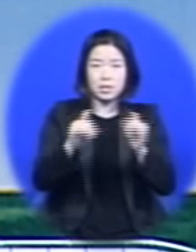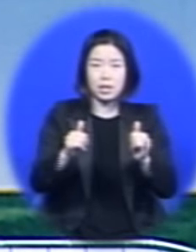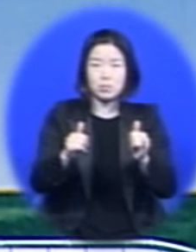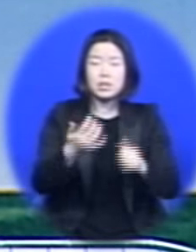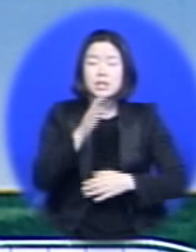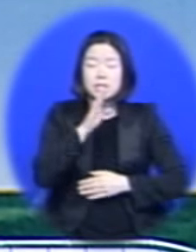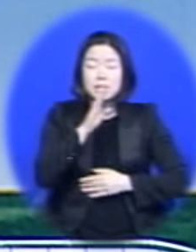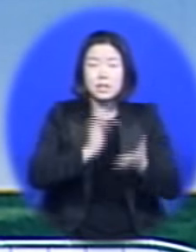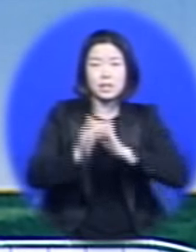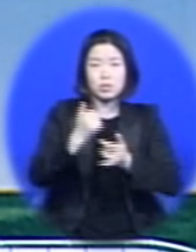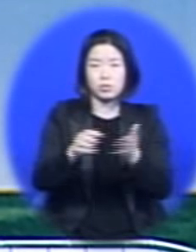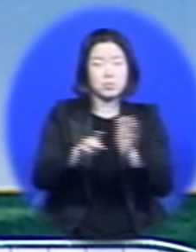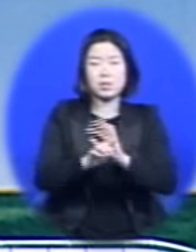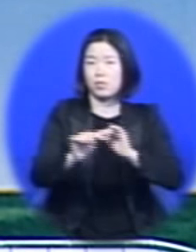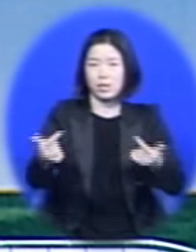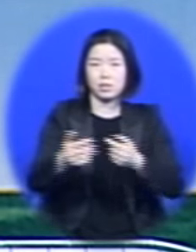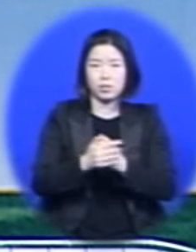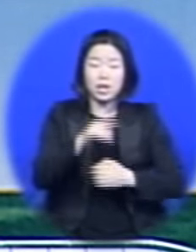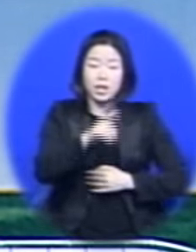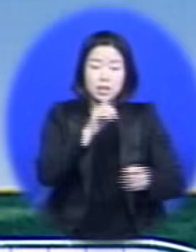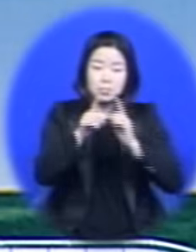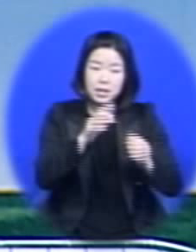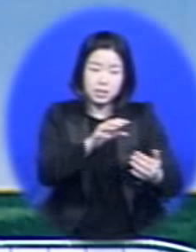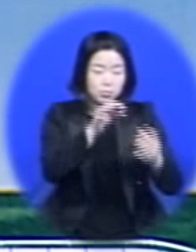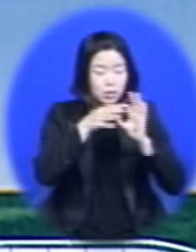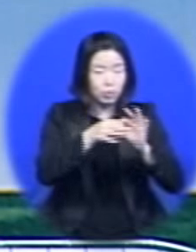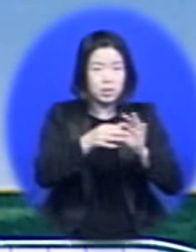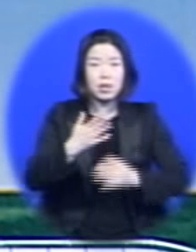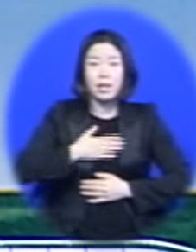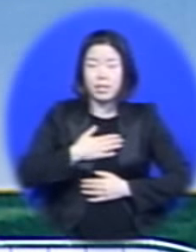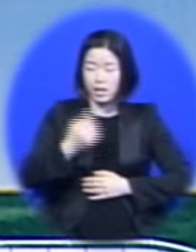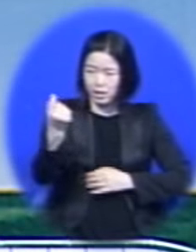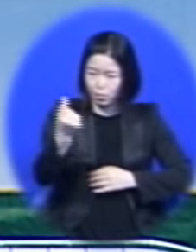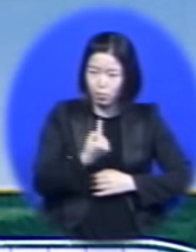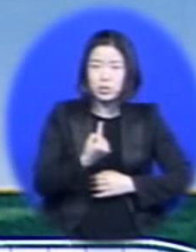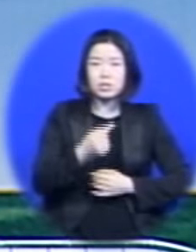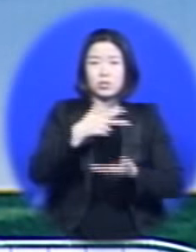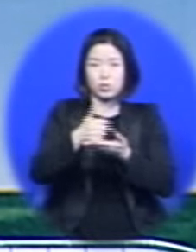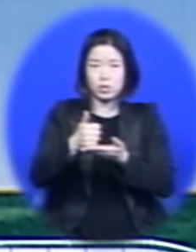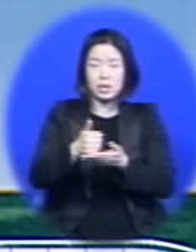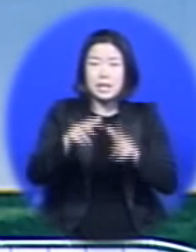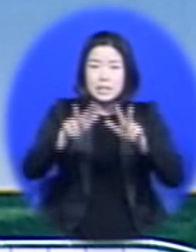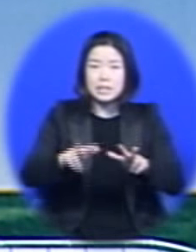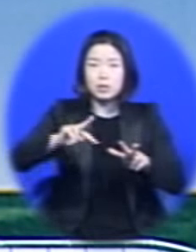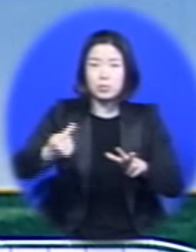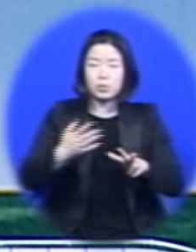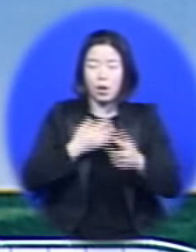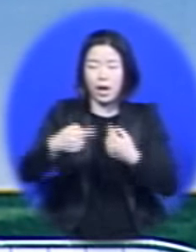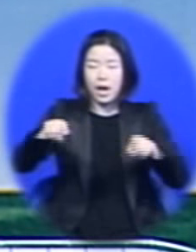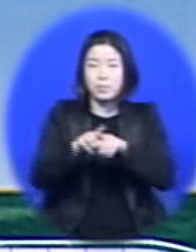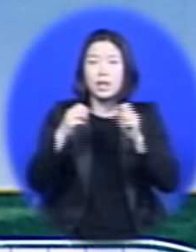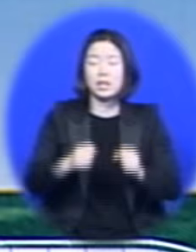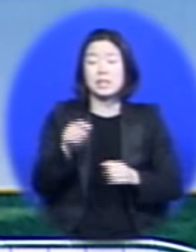믿는 사람이 아닙니다. 이 말씀을 통하여 나에게 다가오시는 주님, 지금도 나와 함께 계시는 그